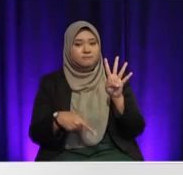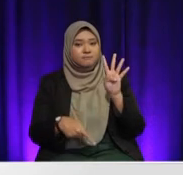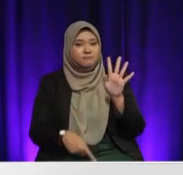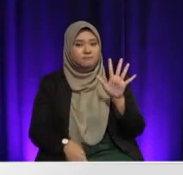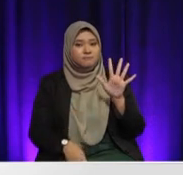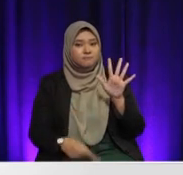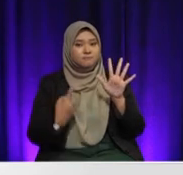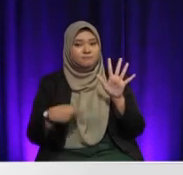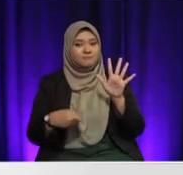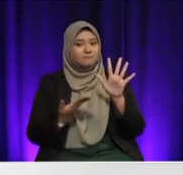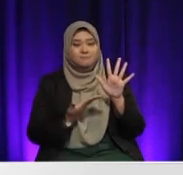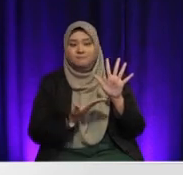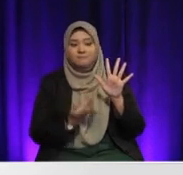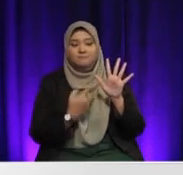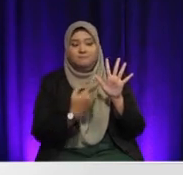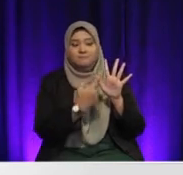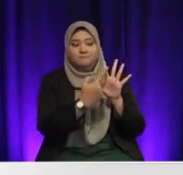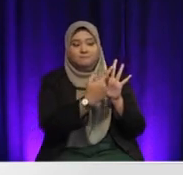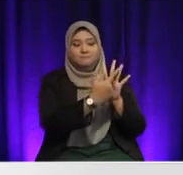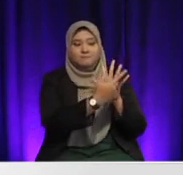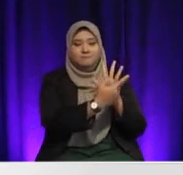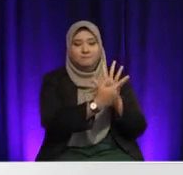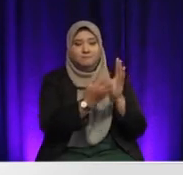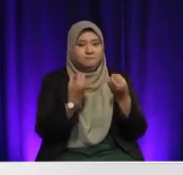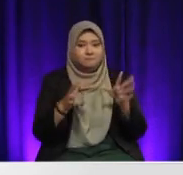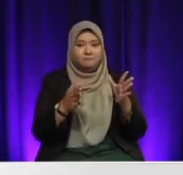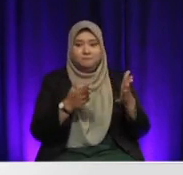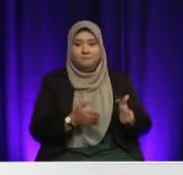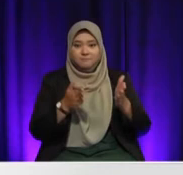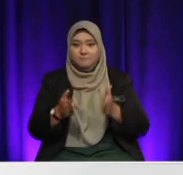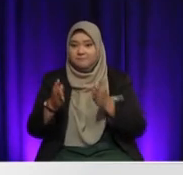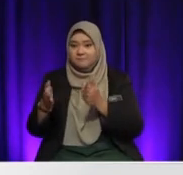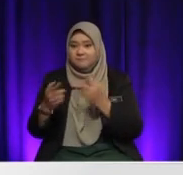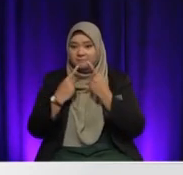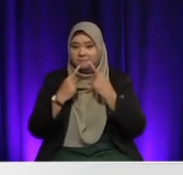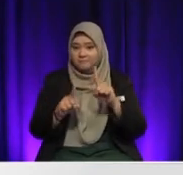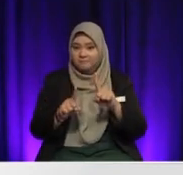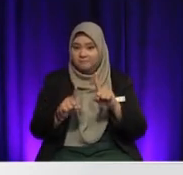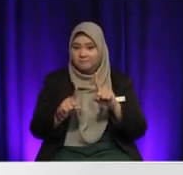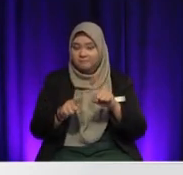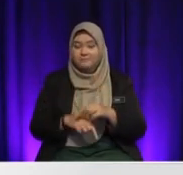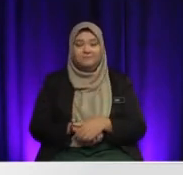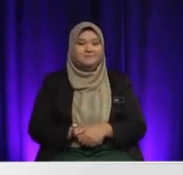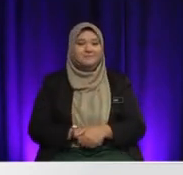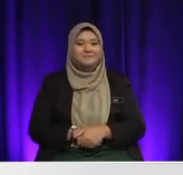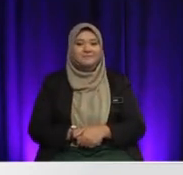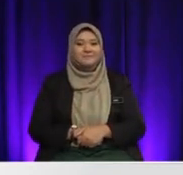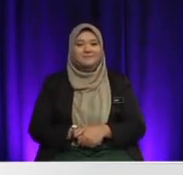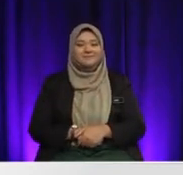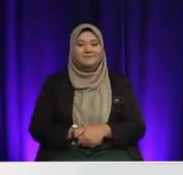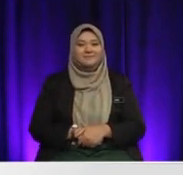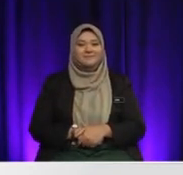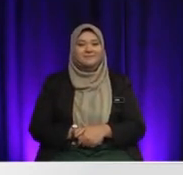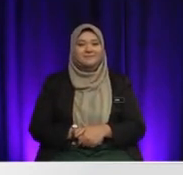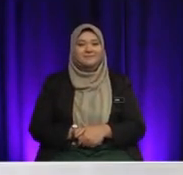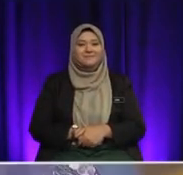C. Bulat itu adalah sebab daging yang telah disimpan. Okey, bagus. Tahniah.